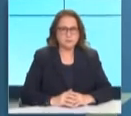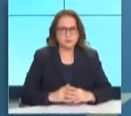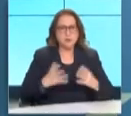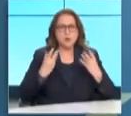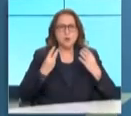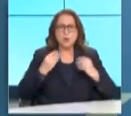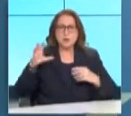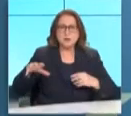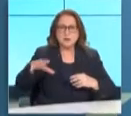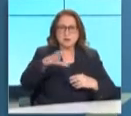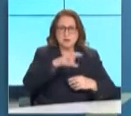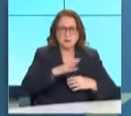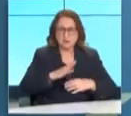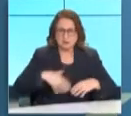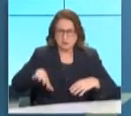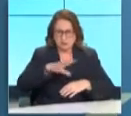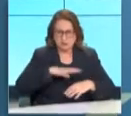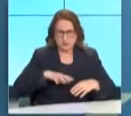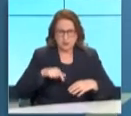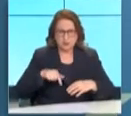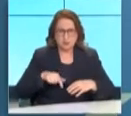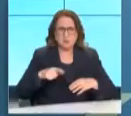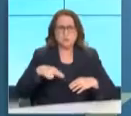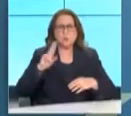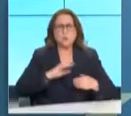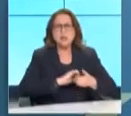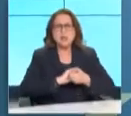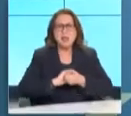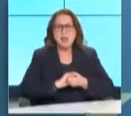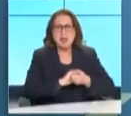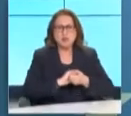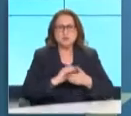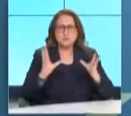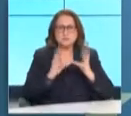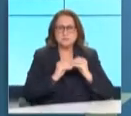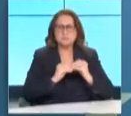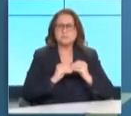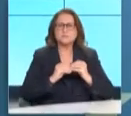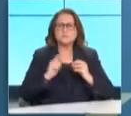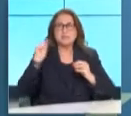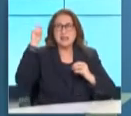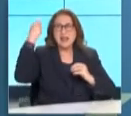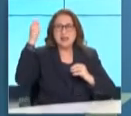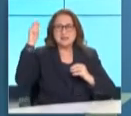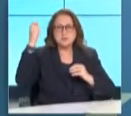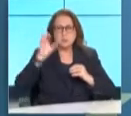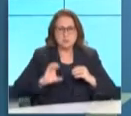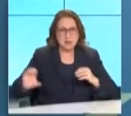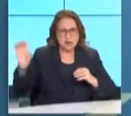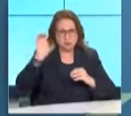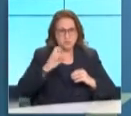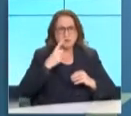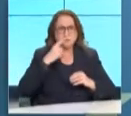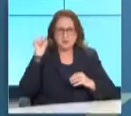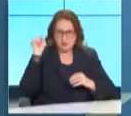της αγοράς, με πιο σημαντικό ίσως την Ένωση των Ηλεκτροπαραγωγών της Ευρώπης, έχουν με επίσημες ανακοινώσεις τους ταχθεί